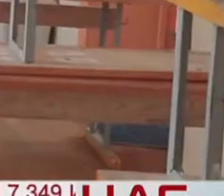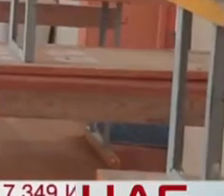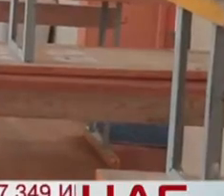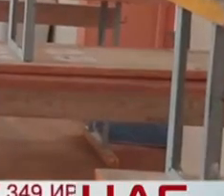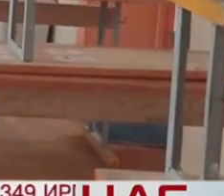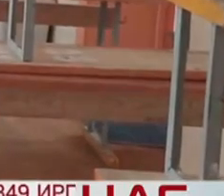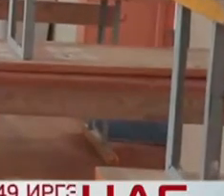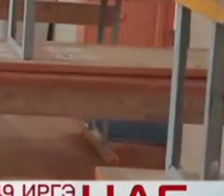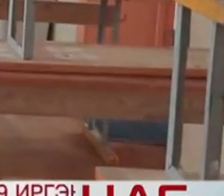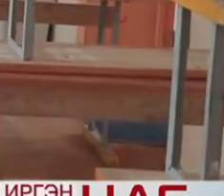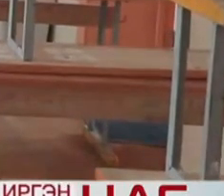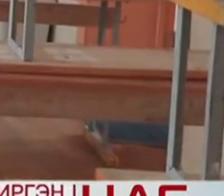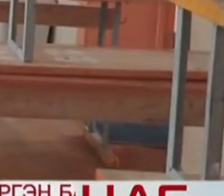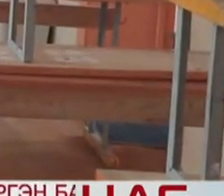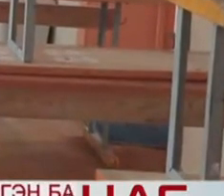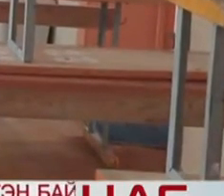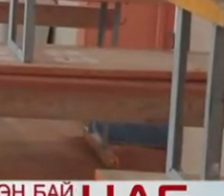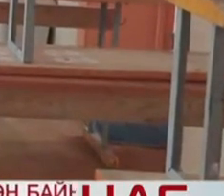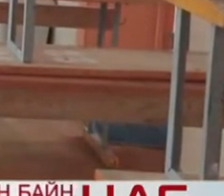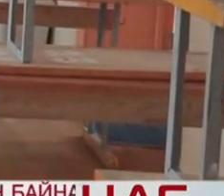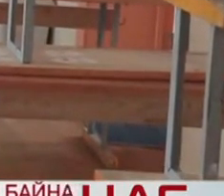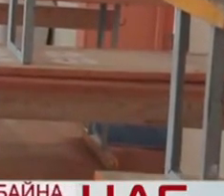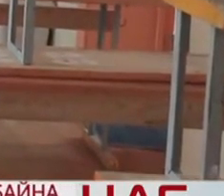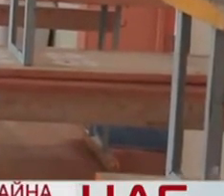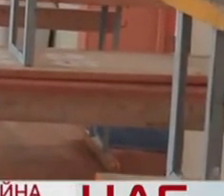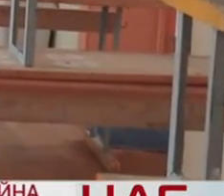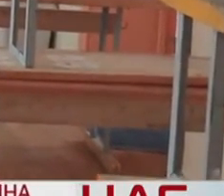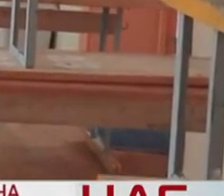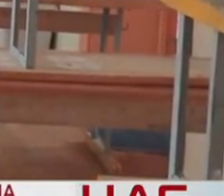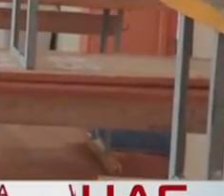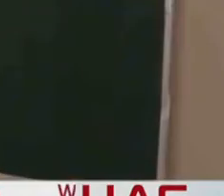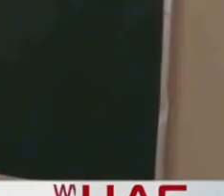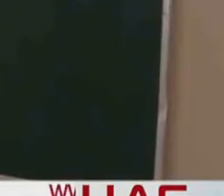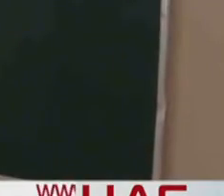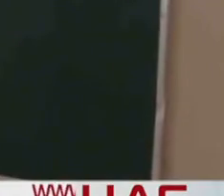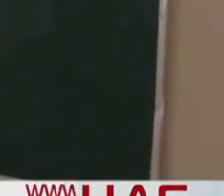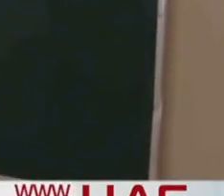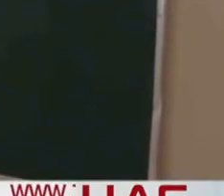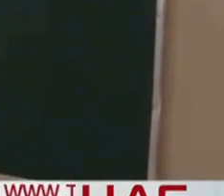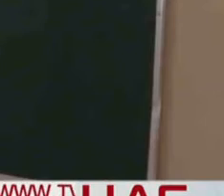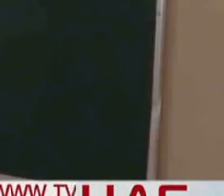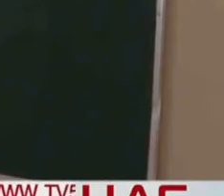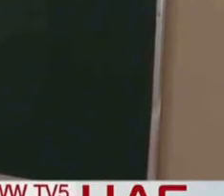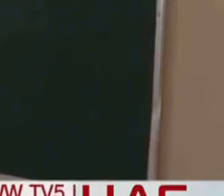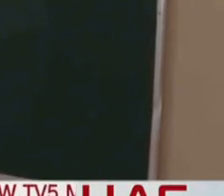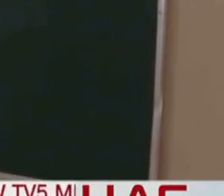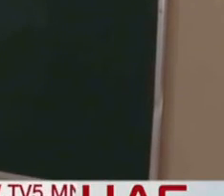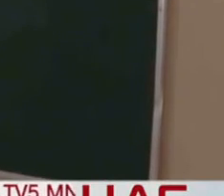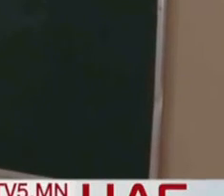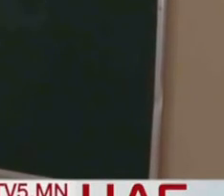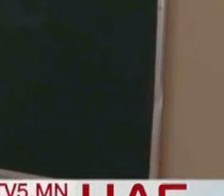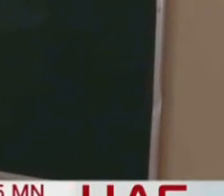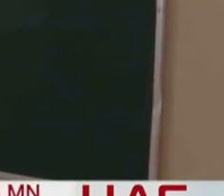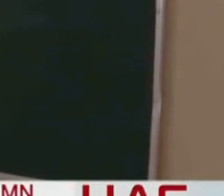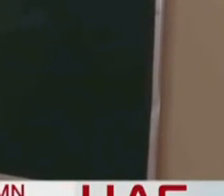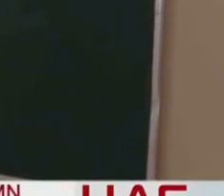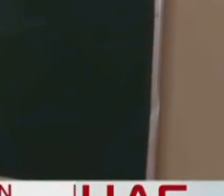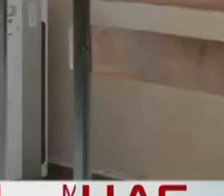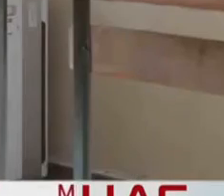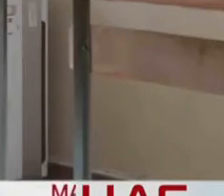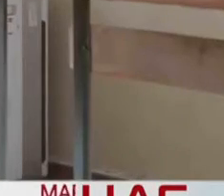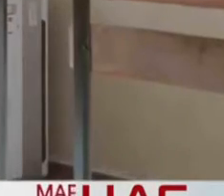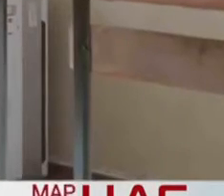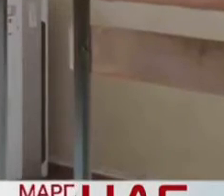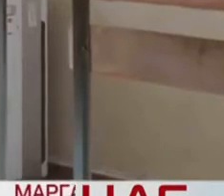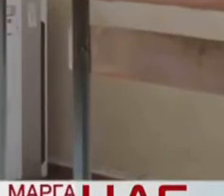ойрын 3 жилд арилгах зорилт тавин ажиллаж байгаа гэлээ. Хэрэг хоцрогдлыг арилгахгүй бол 2 жилийн хичээлийн ойлголтгүй бүтэн нэг үе гарт